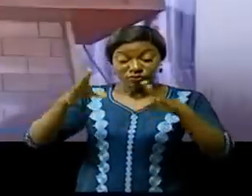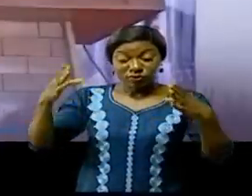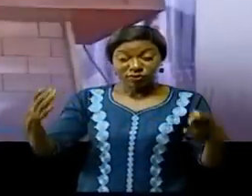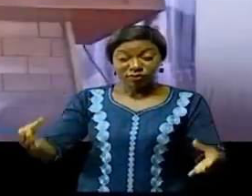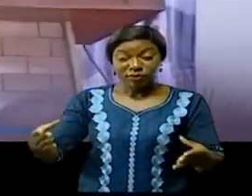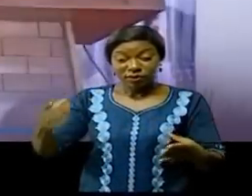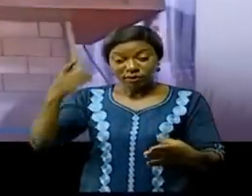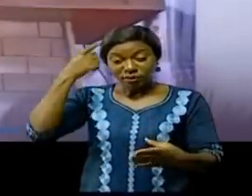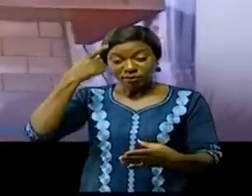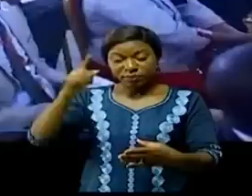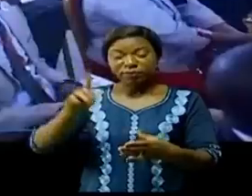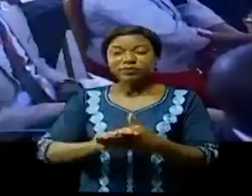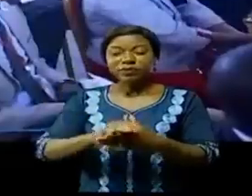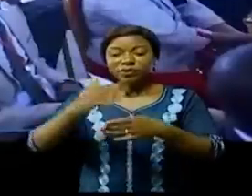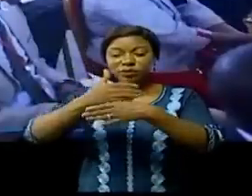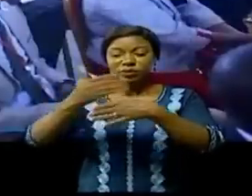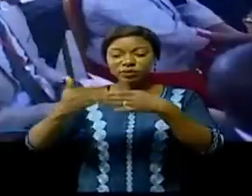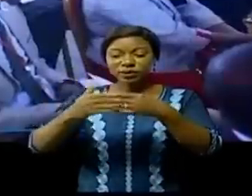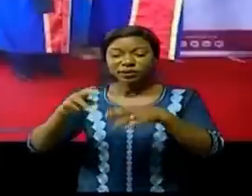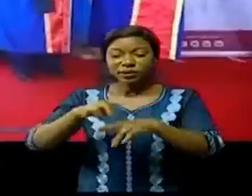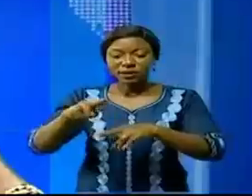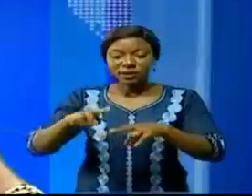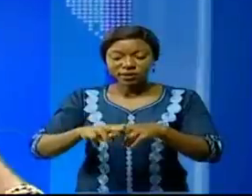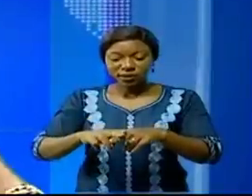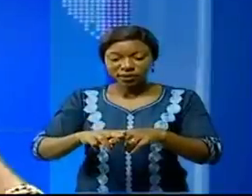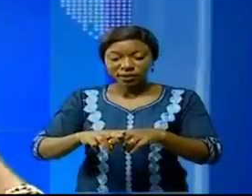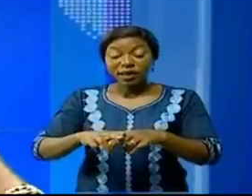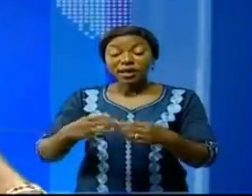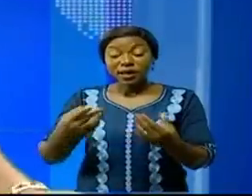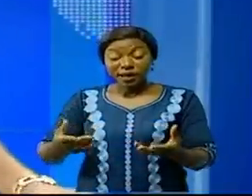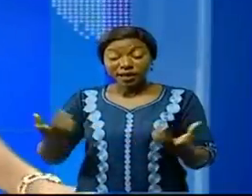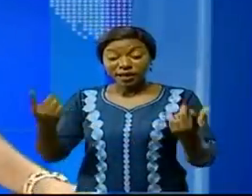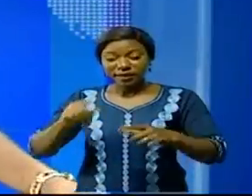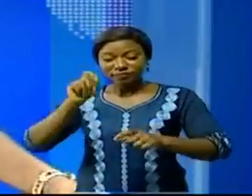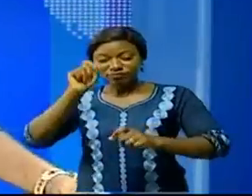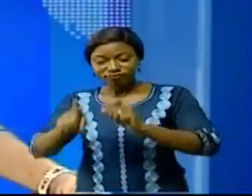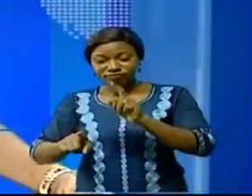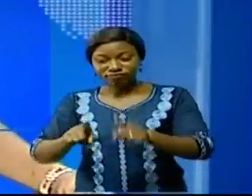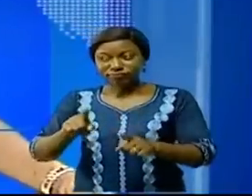violence, identité et construction de la nation. Le jury présidé par...